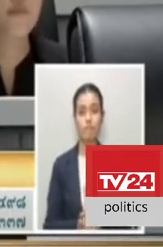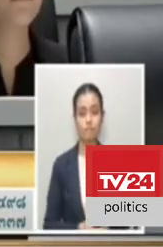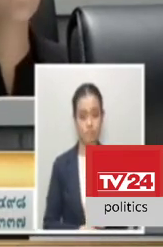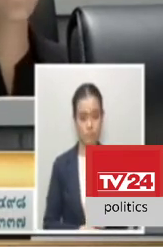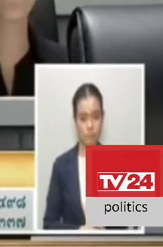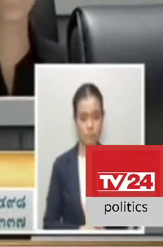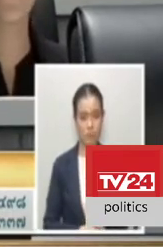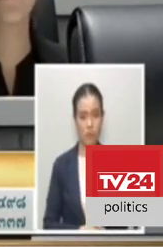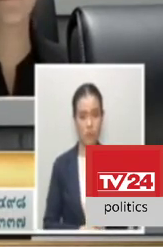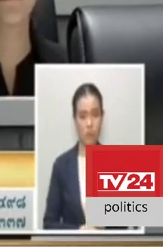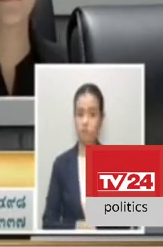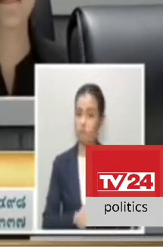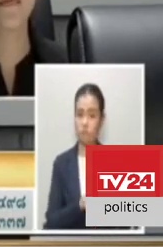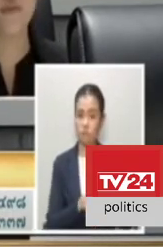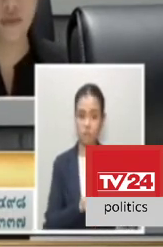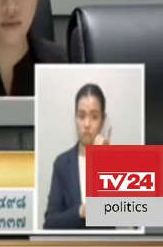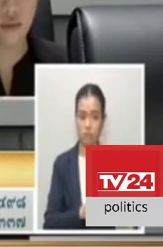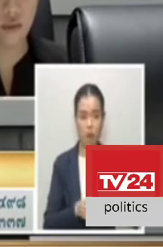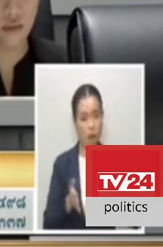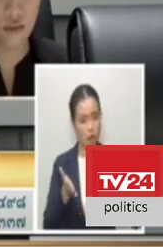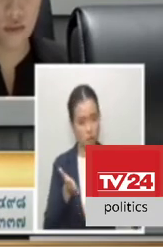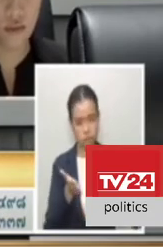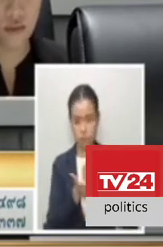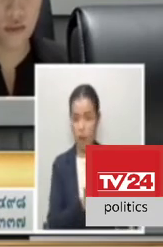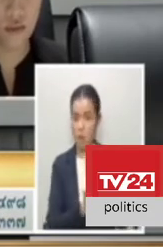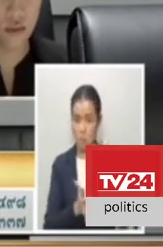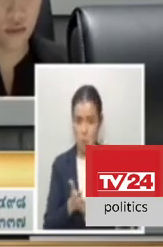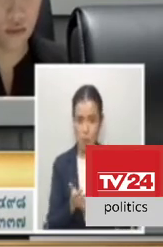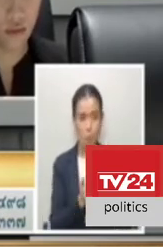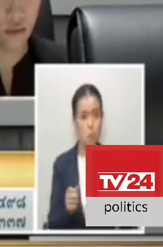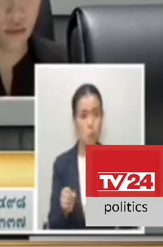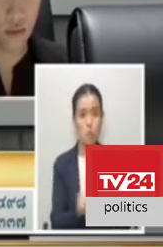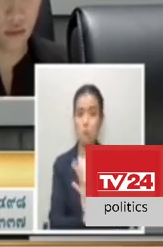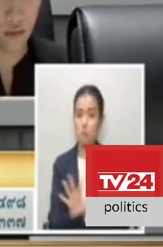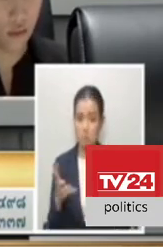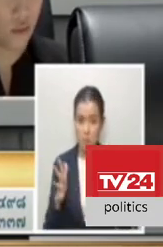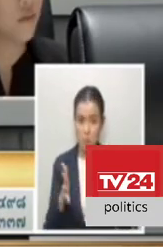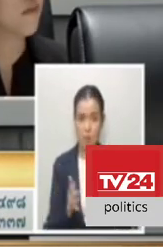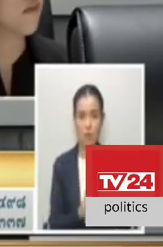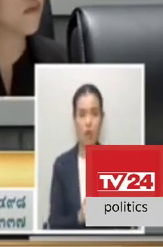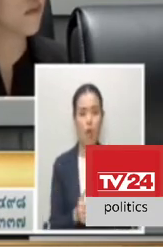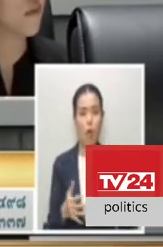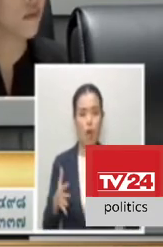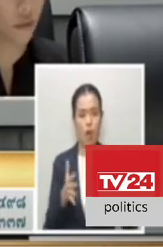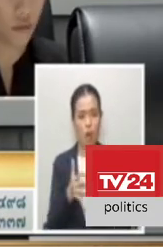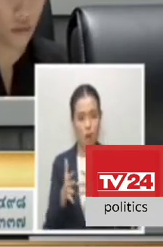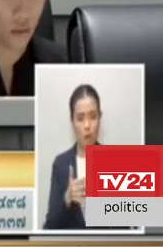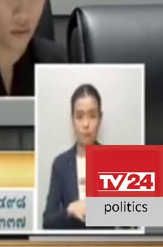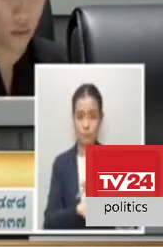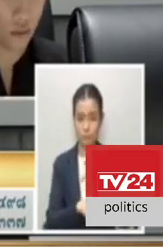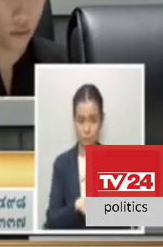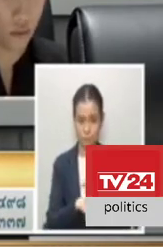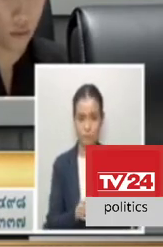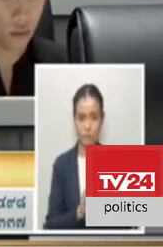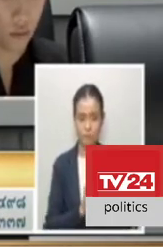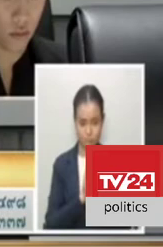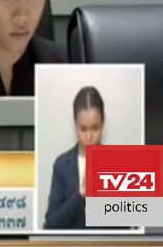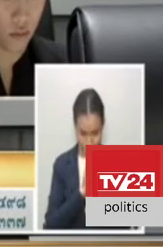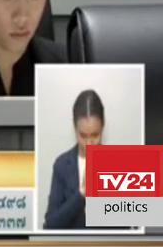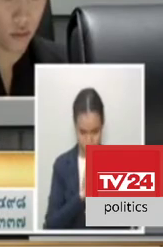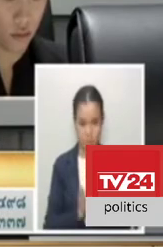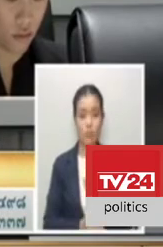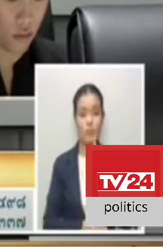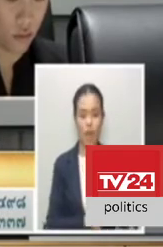ก็ไม่สามารถที่จะบรรลุการเจรจาได้อย่างสมบูรณ์แบบท่านประธานที่เคารพก่อนที่จะเข้าคำถามขออนุญา